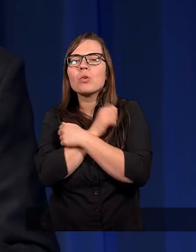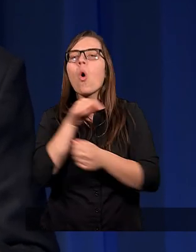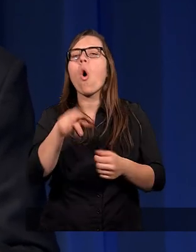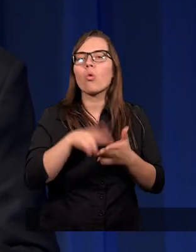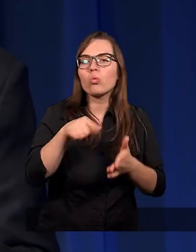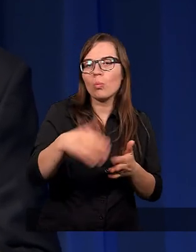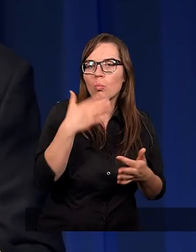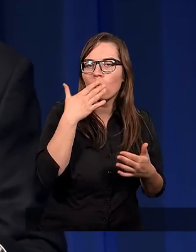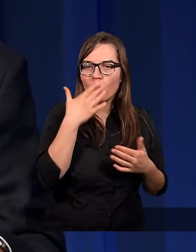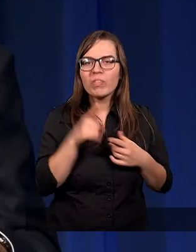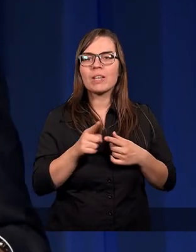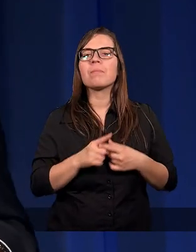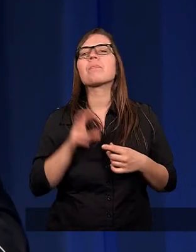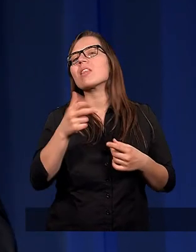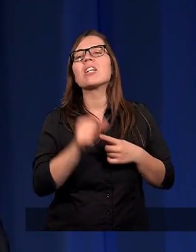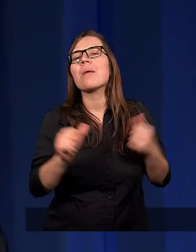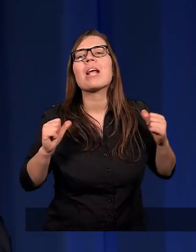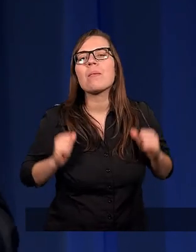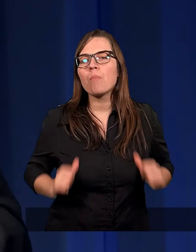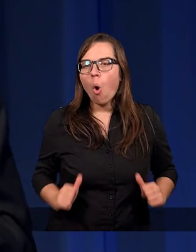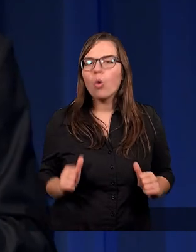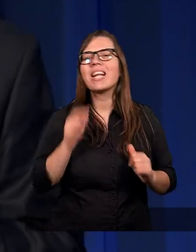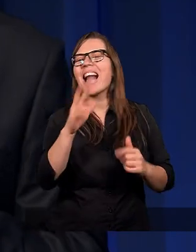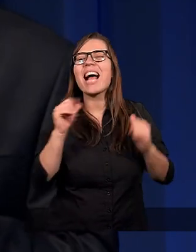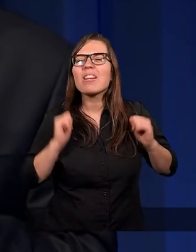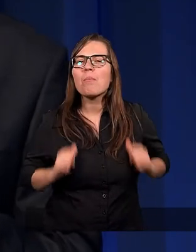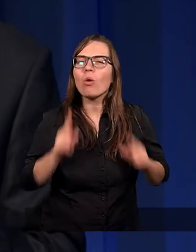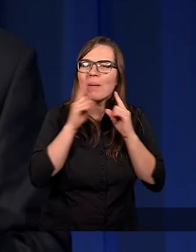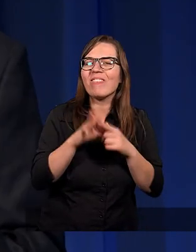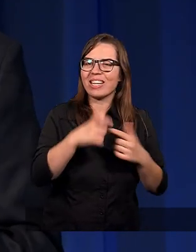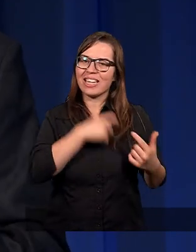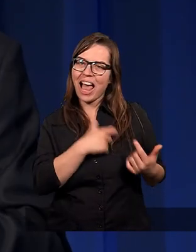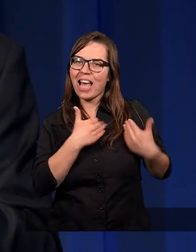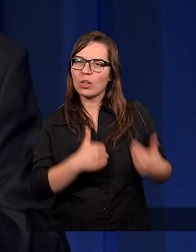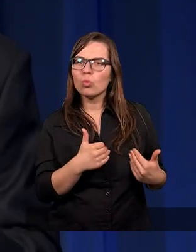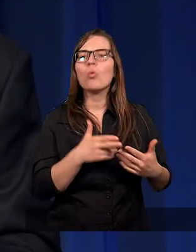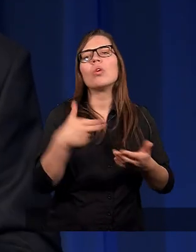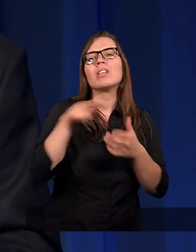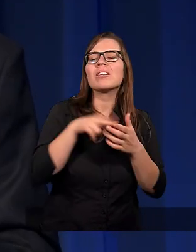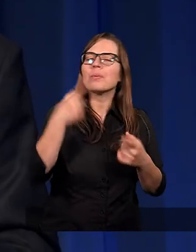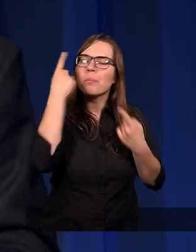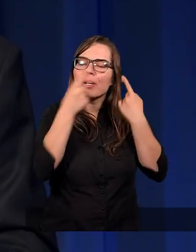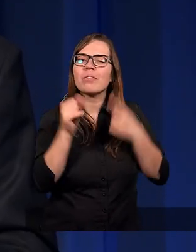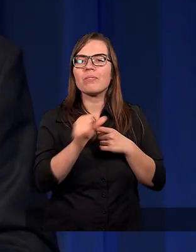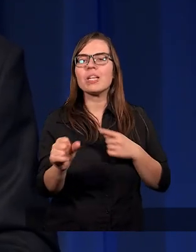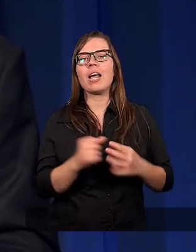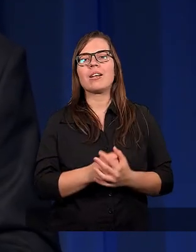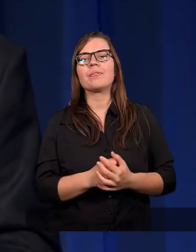się mówi. Czym jest pokój, taki prawdziwy pokój w sercu, którego świat dać nie może.